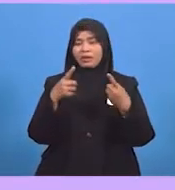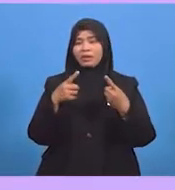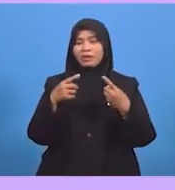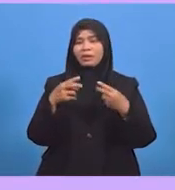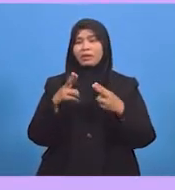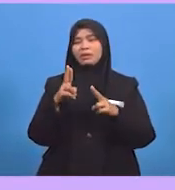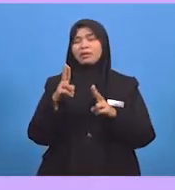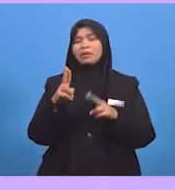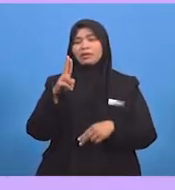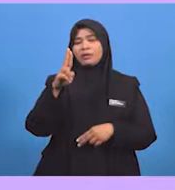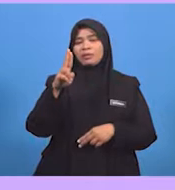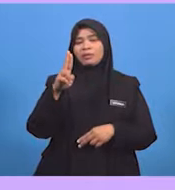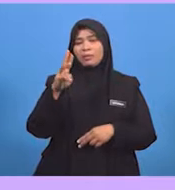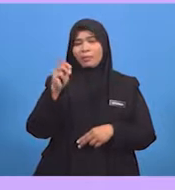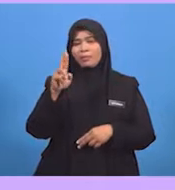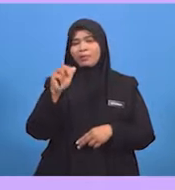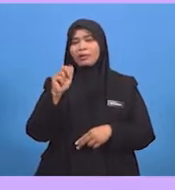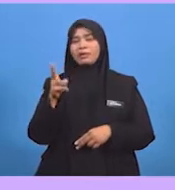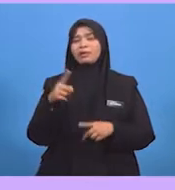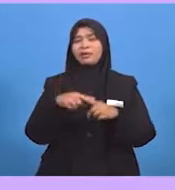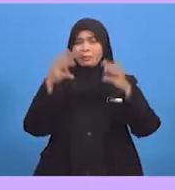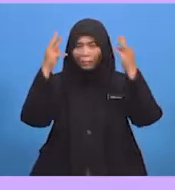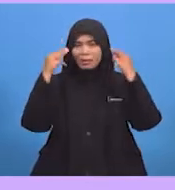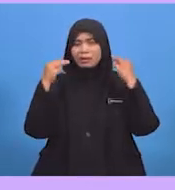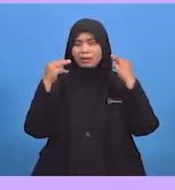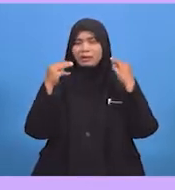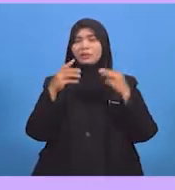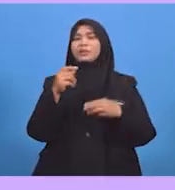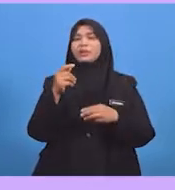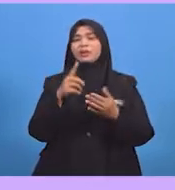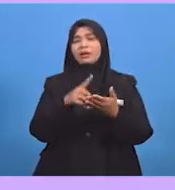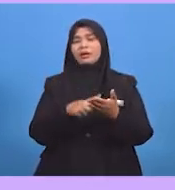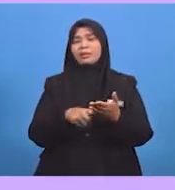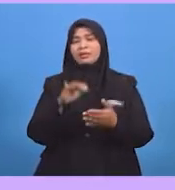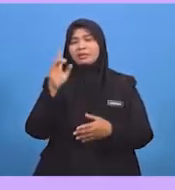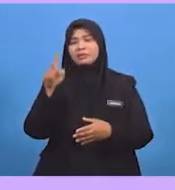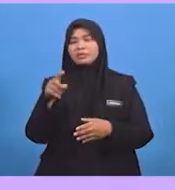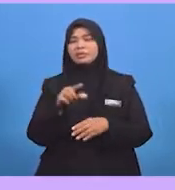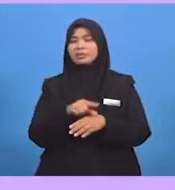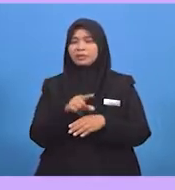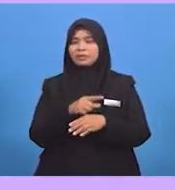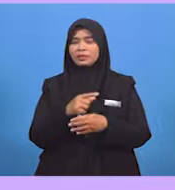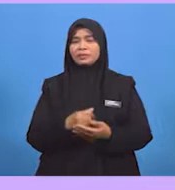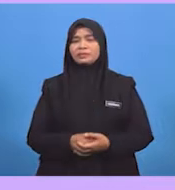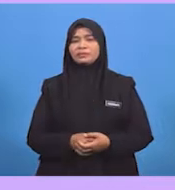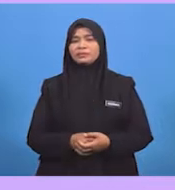pula, mata wang apakah yang perlu anda sediakan untuk digunakan di sana?